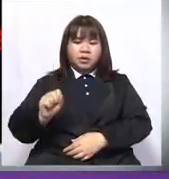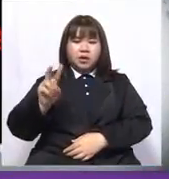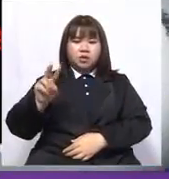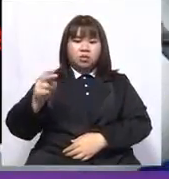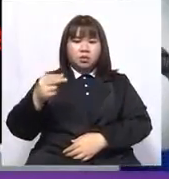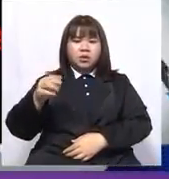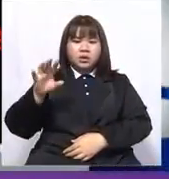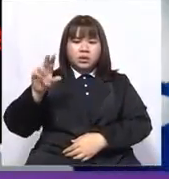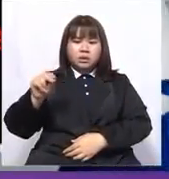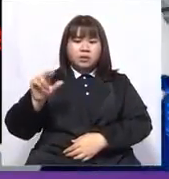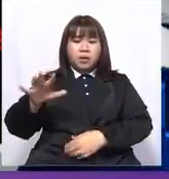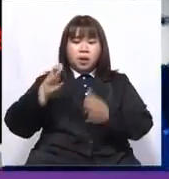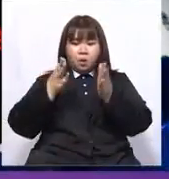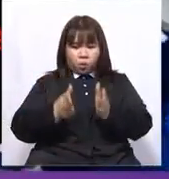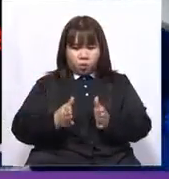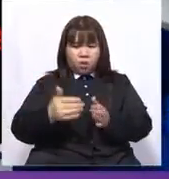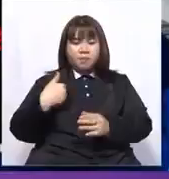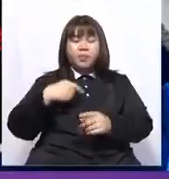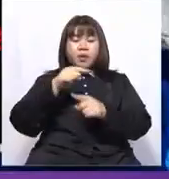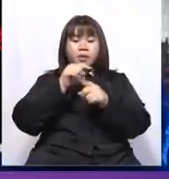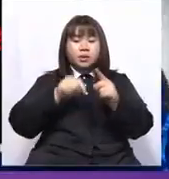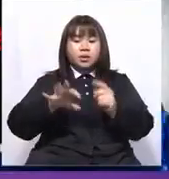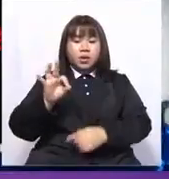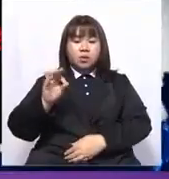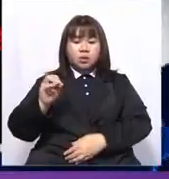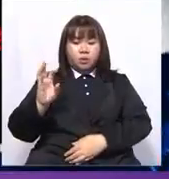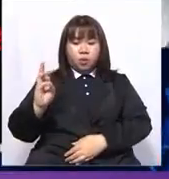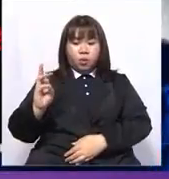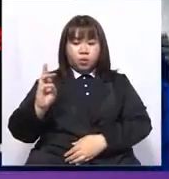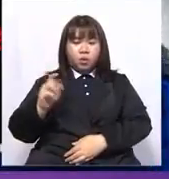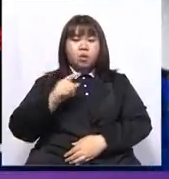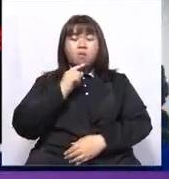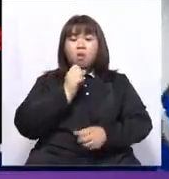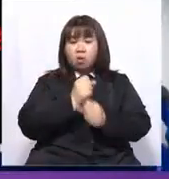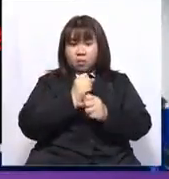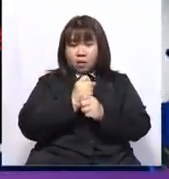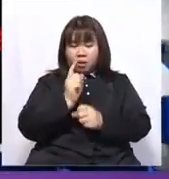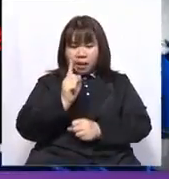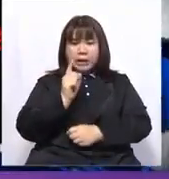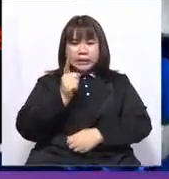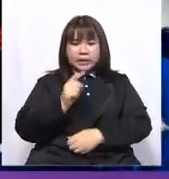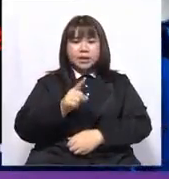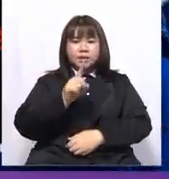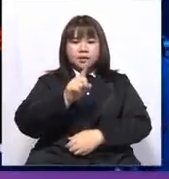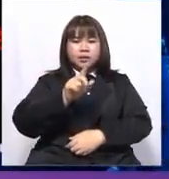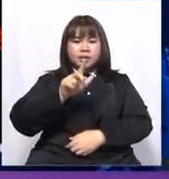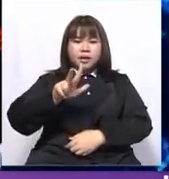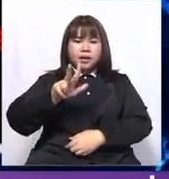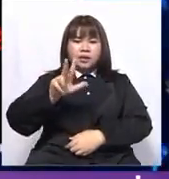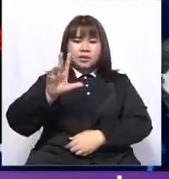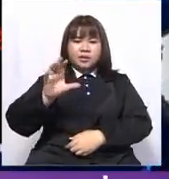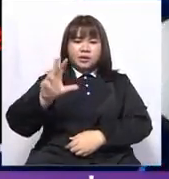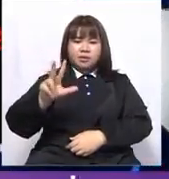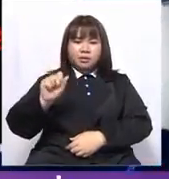1,320,035 คนคิดเป็นร้อยละ96ครับจากเป้าหมายที่ต้องดำเนินการคือที่